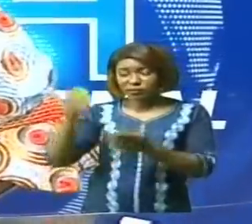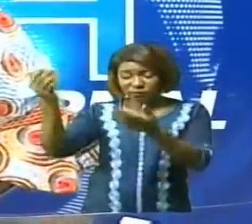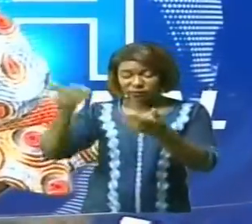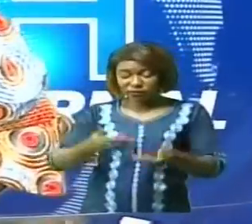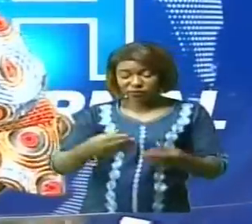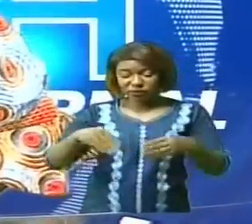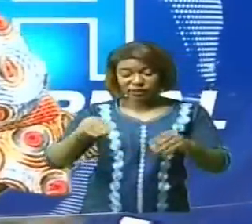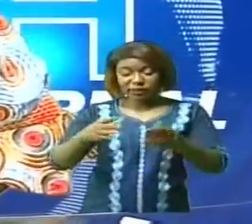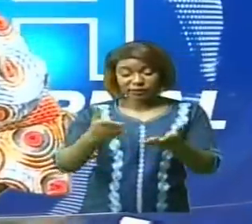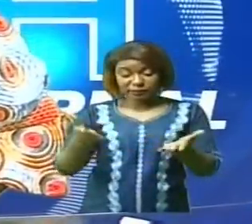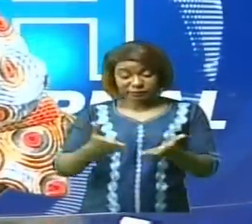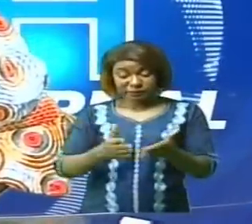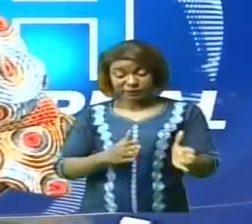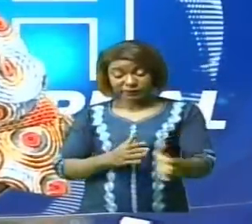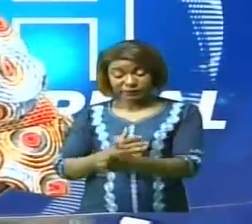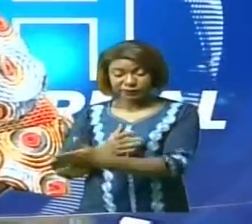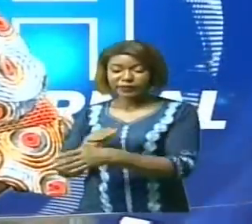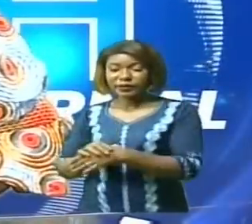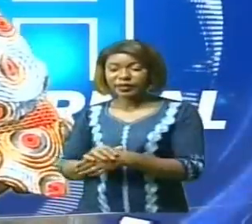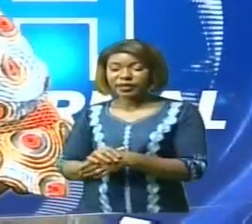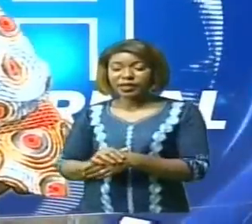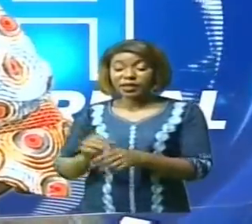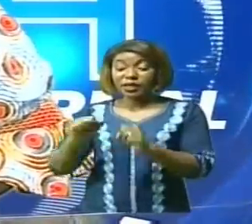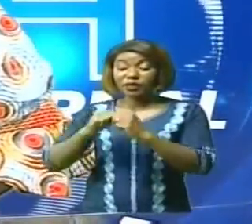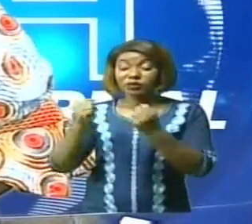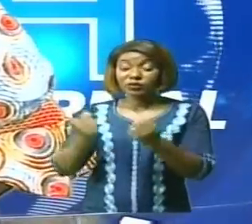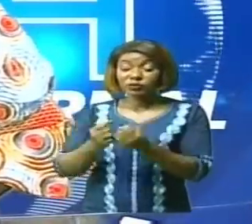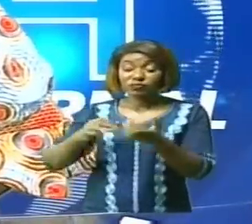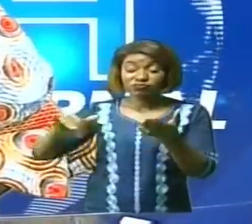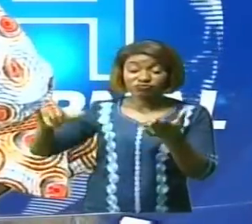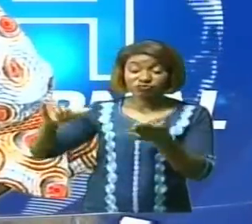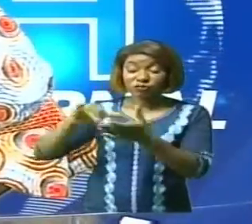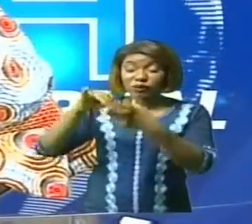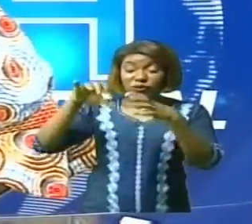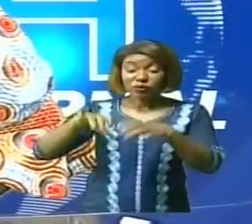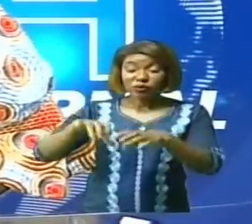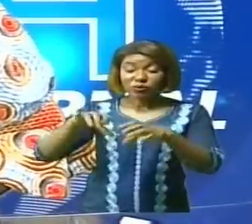La compagnie aérienne Congo Airways a un nouveau plan stratégique